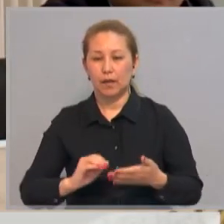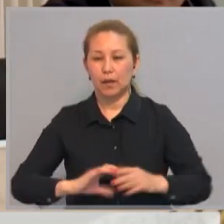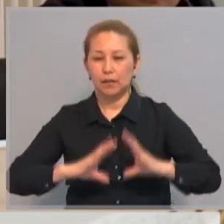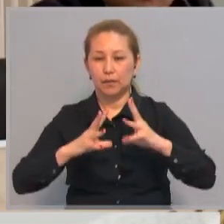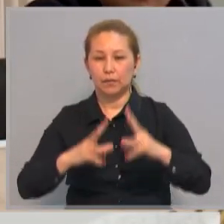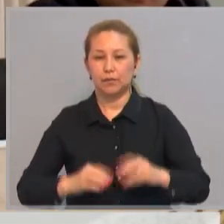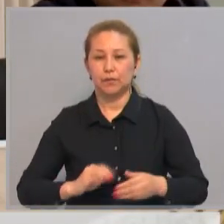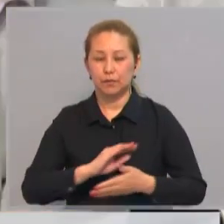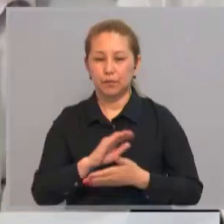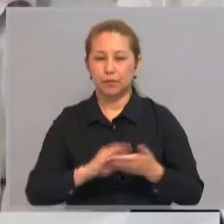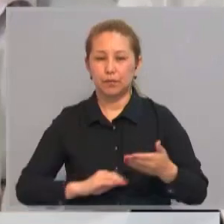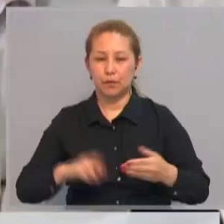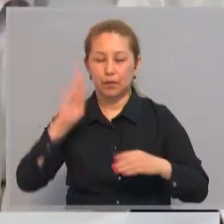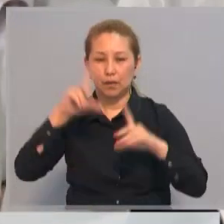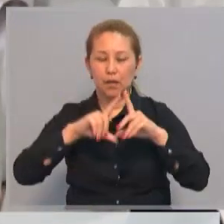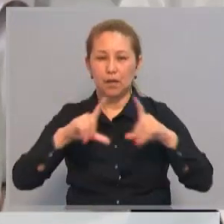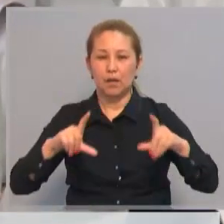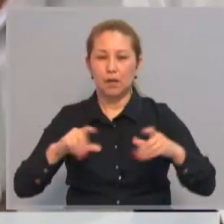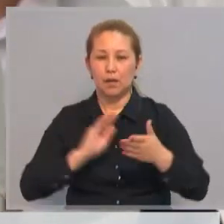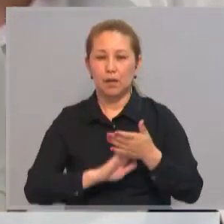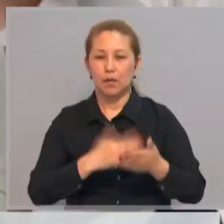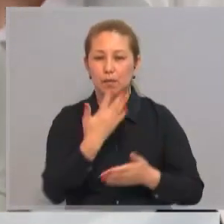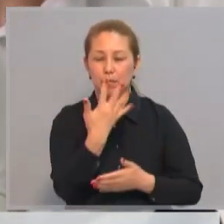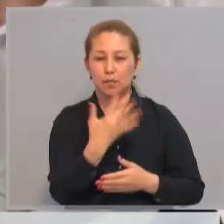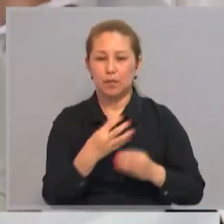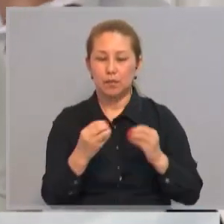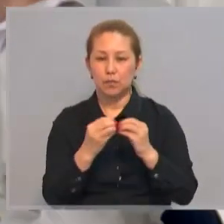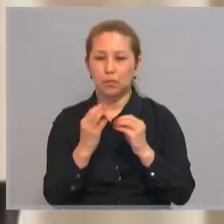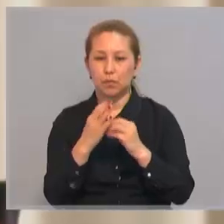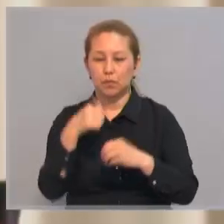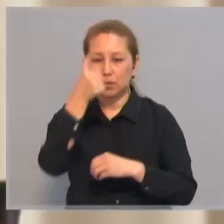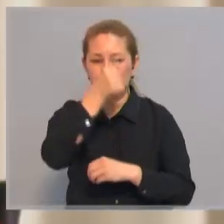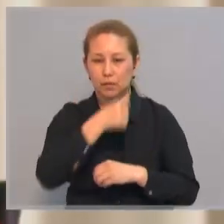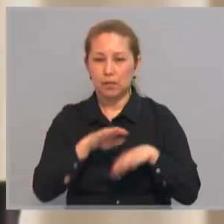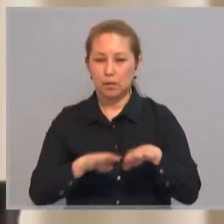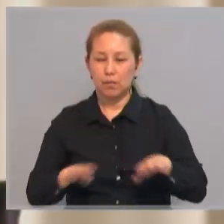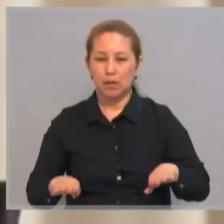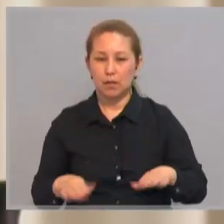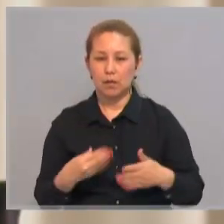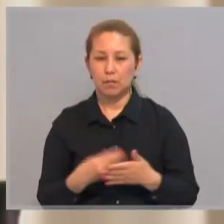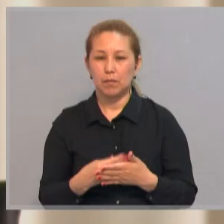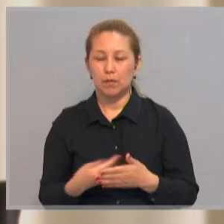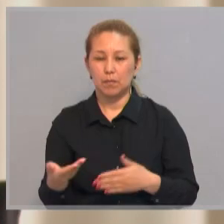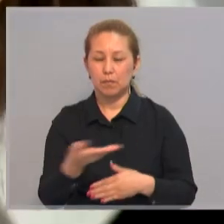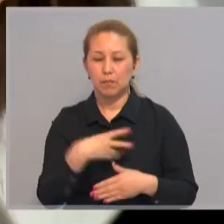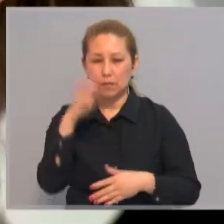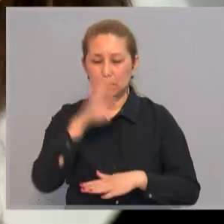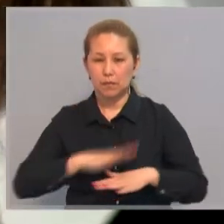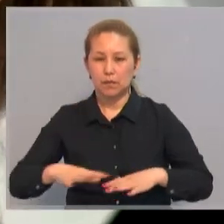Дүниежүзілік денсаулық сақтау ұйымының мәліметі бойынша 5 пен 14 жас аралығындағы балалар арасындағы суицид бойынша біздің ел